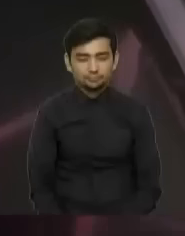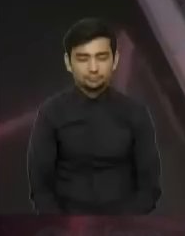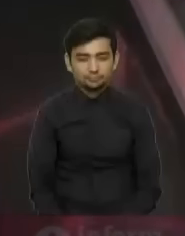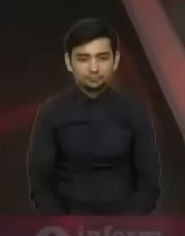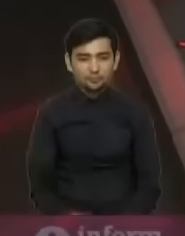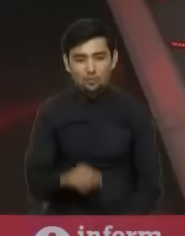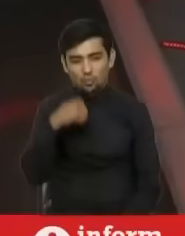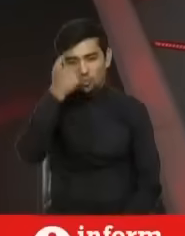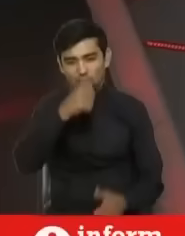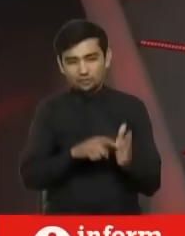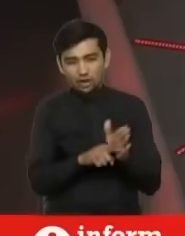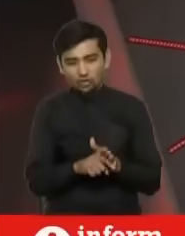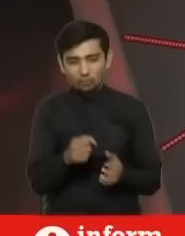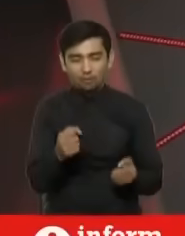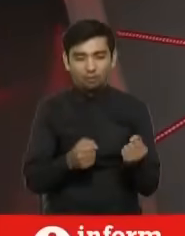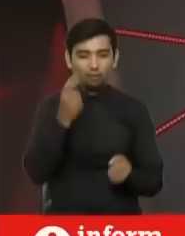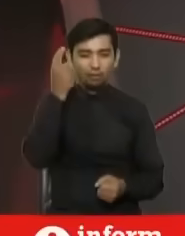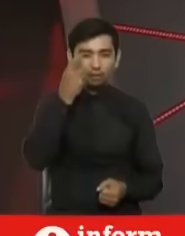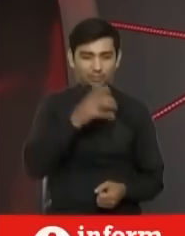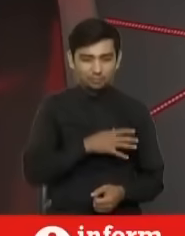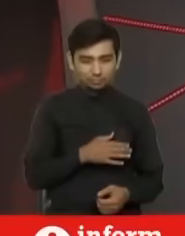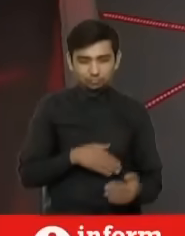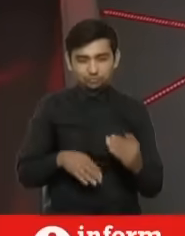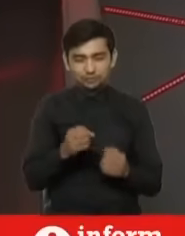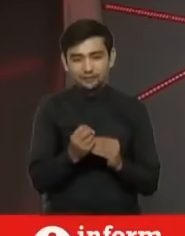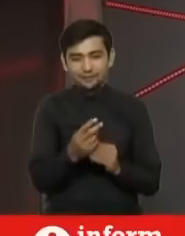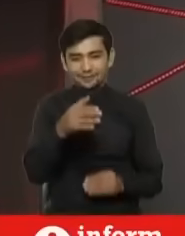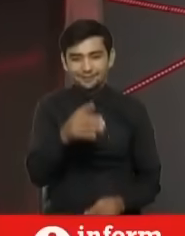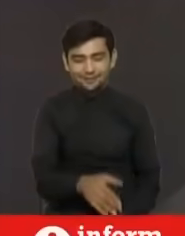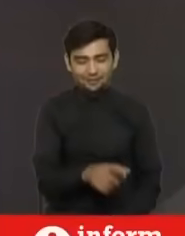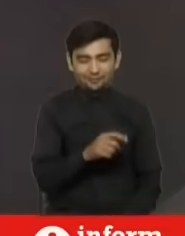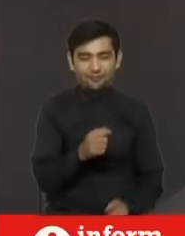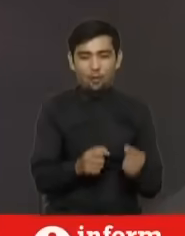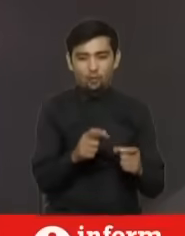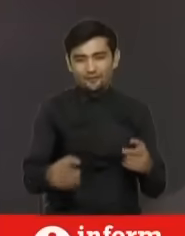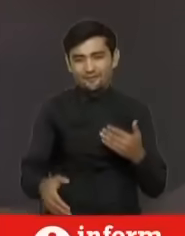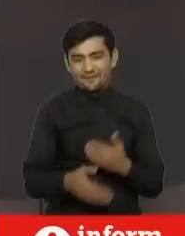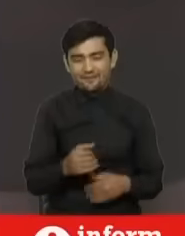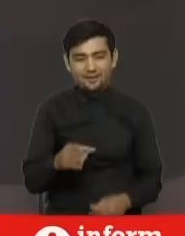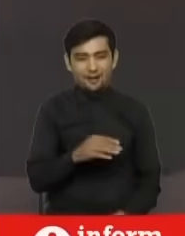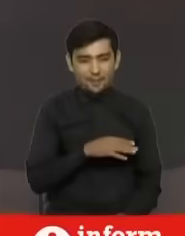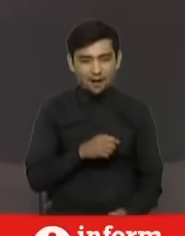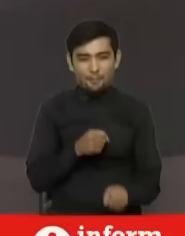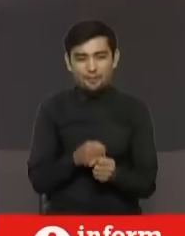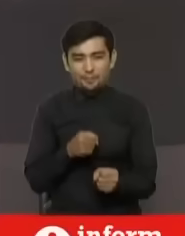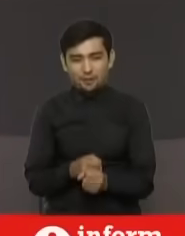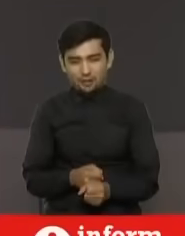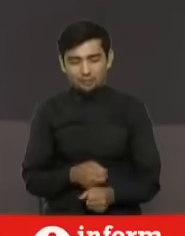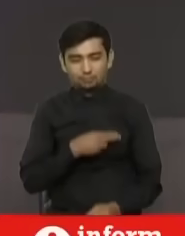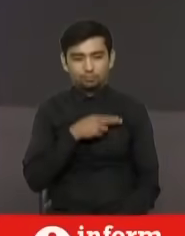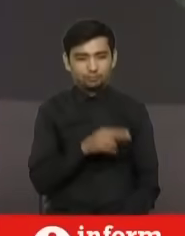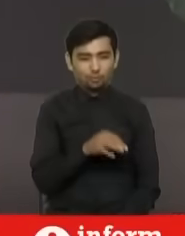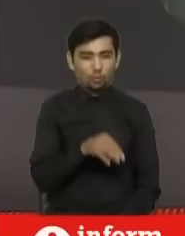Жыл басынан бері көлікті мас күйінде басқарған 12 мың жүргізуші жазаға тартылған. Ал жол көлік апаттары салдарынан көз